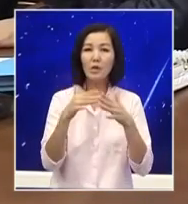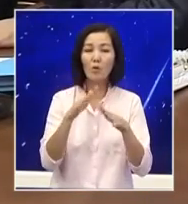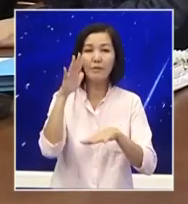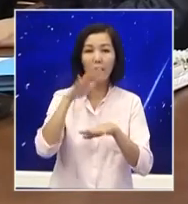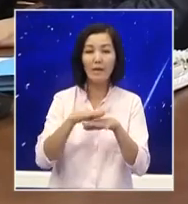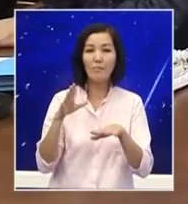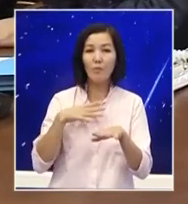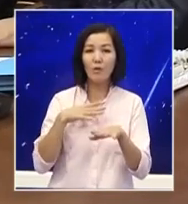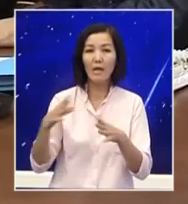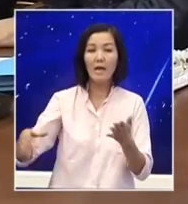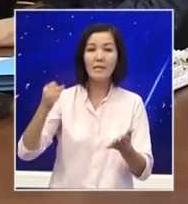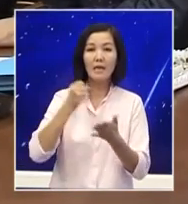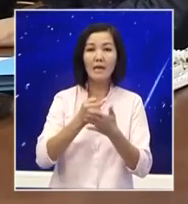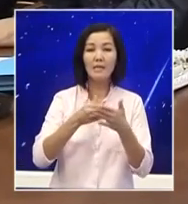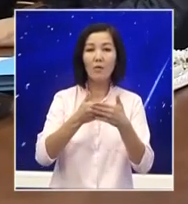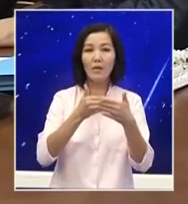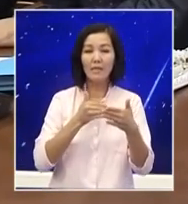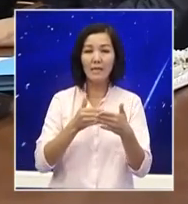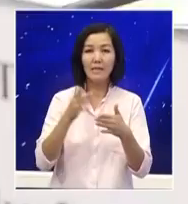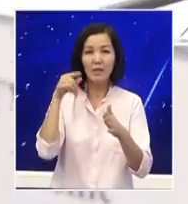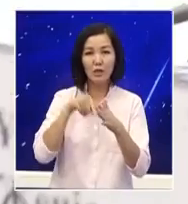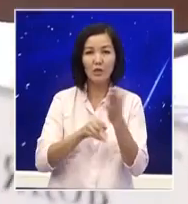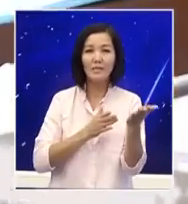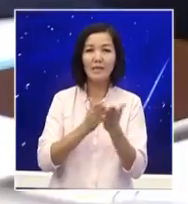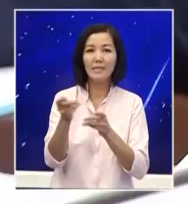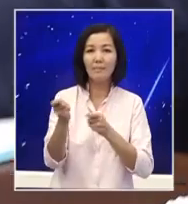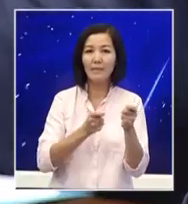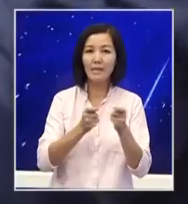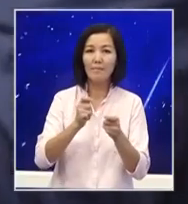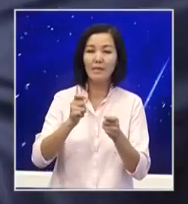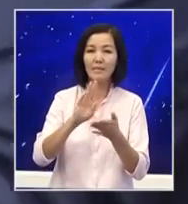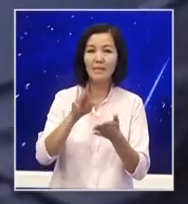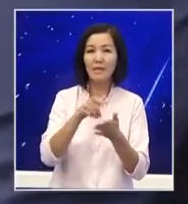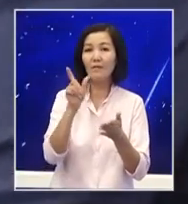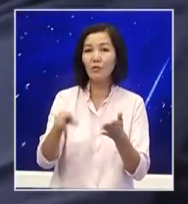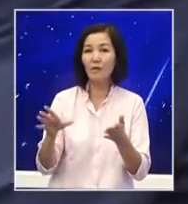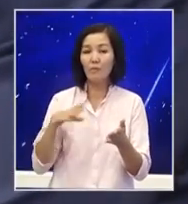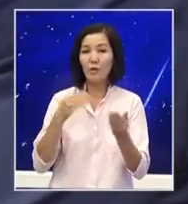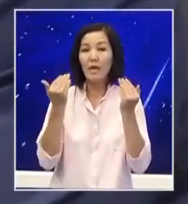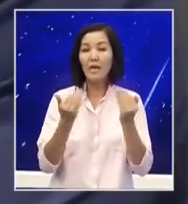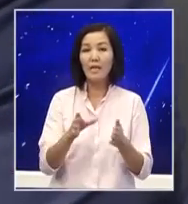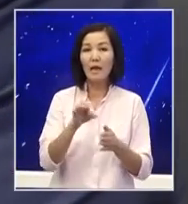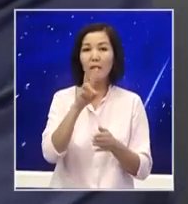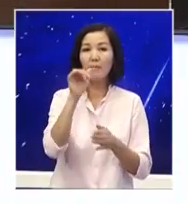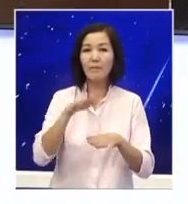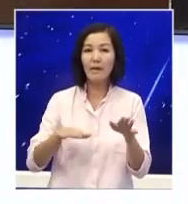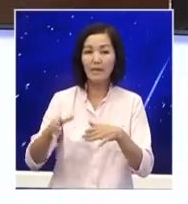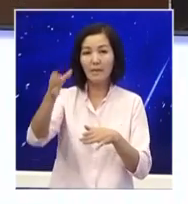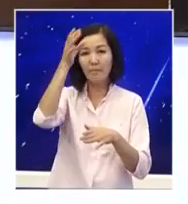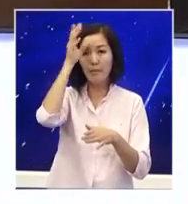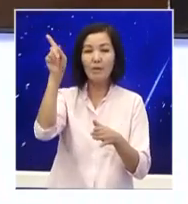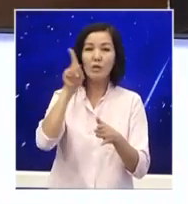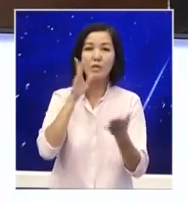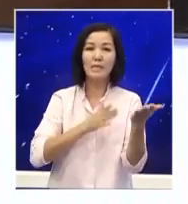Ал аталған тағайындауға дейін ол өңірдегі ішкі саясат басқармасының басшысы болды. Енді Рустам Алпысбаев аймақтың білім,